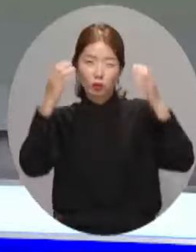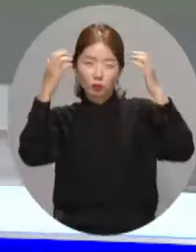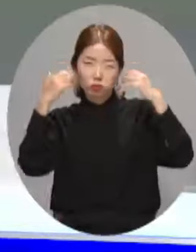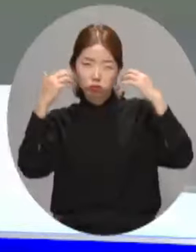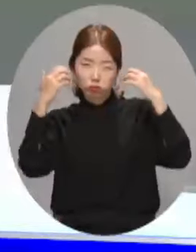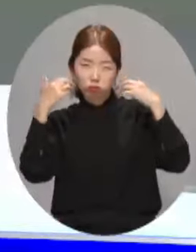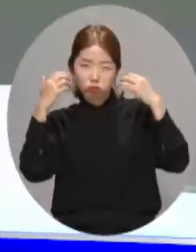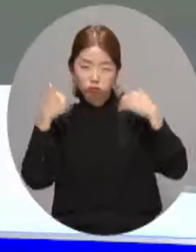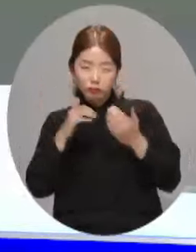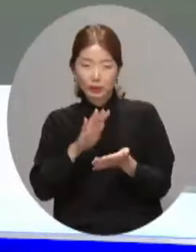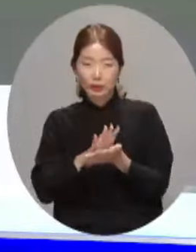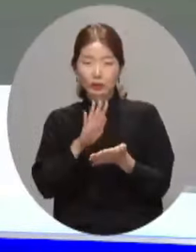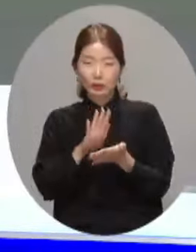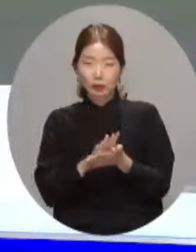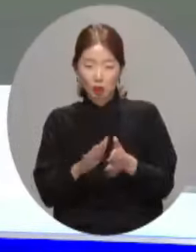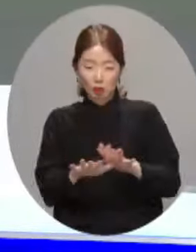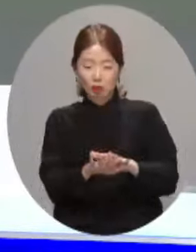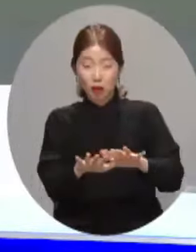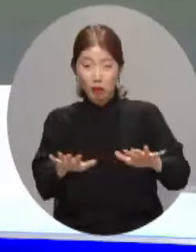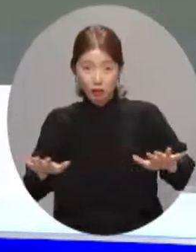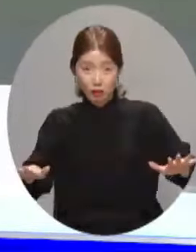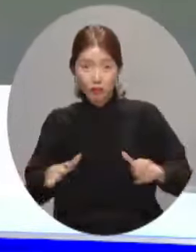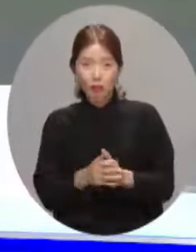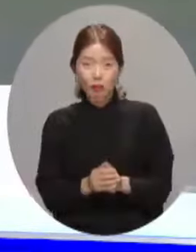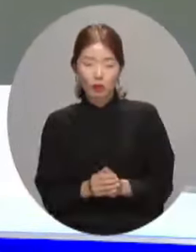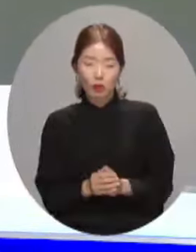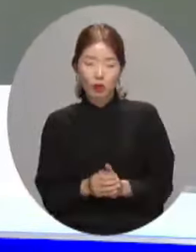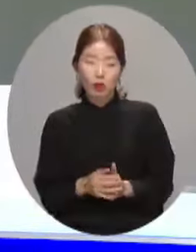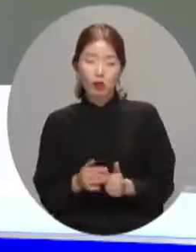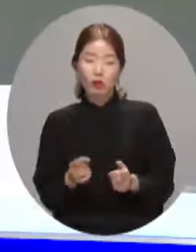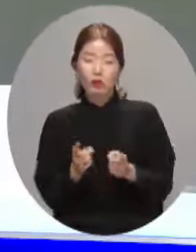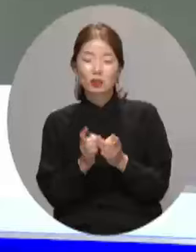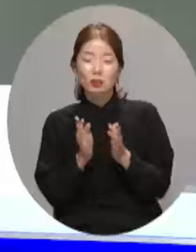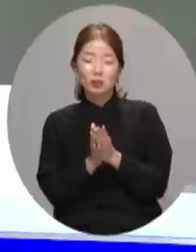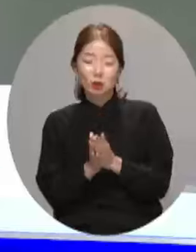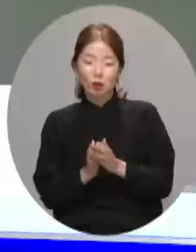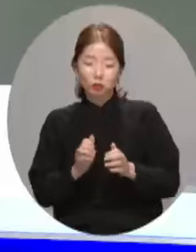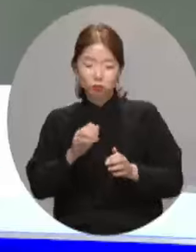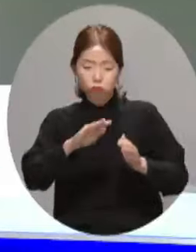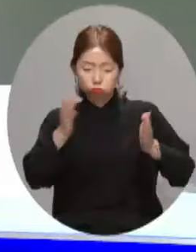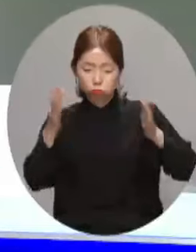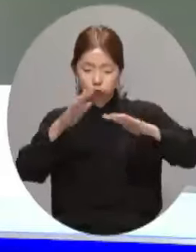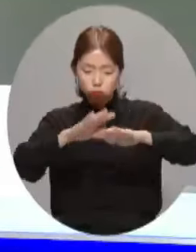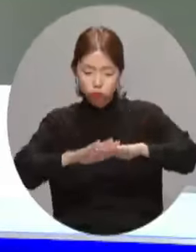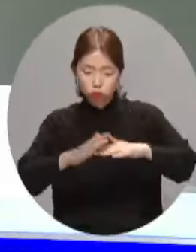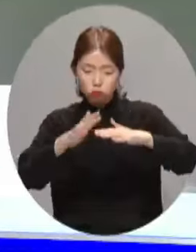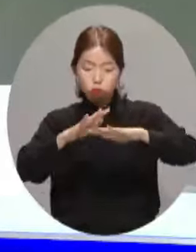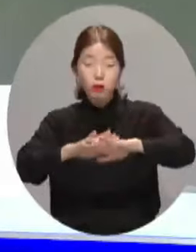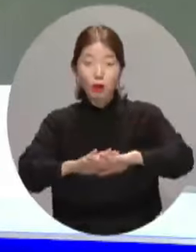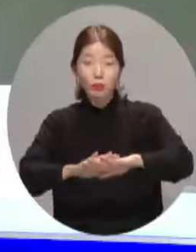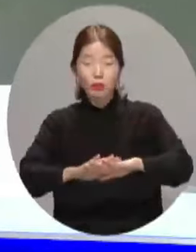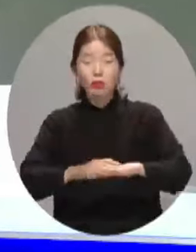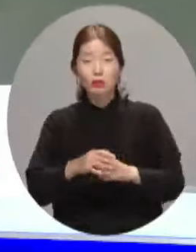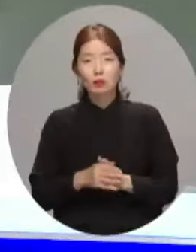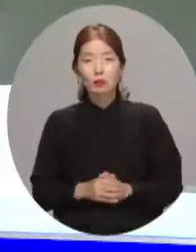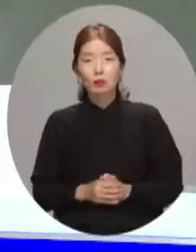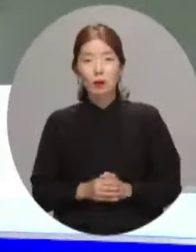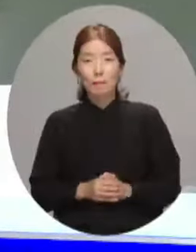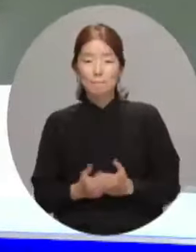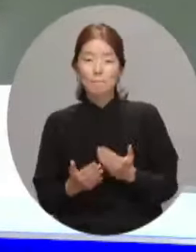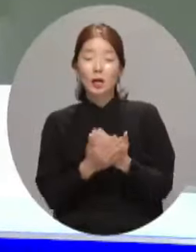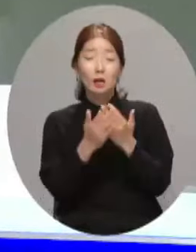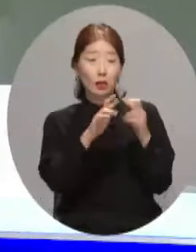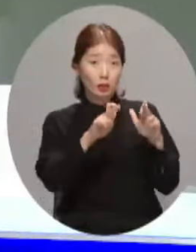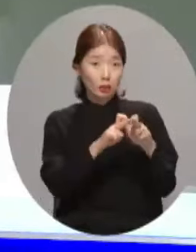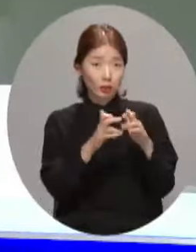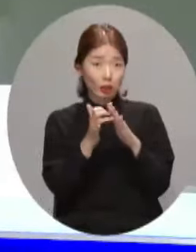폭염주의보가 내려진 뜨거운 아스팔트 위에 몸을 내던지는 오체토지 행렬이 펼쳐졌습니다. 이딴